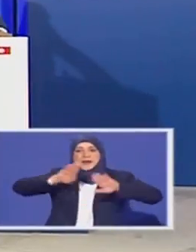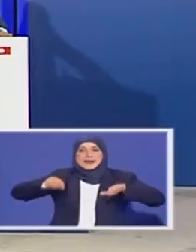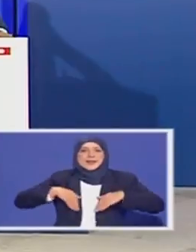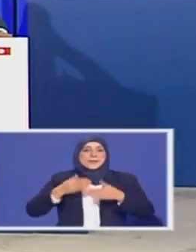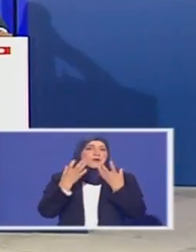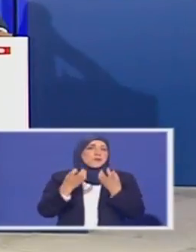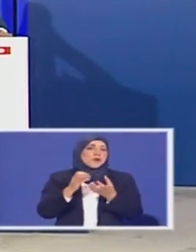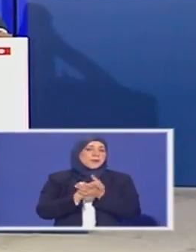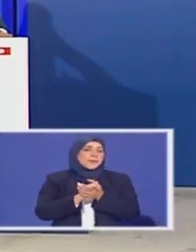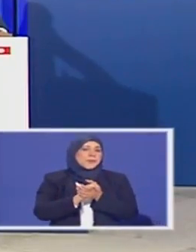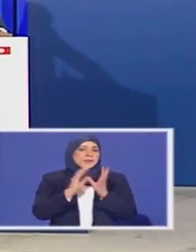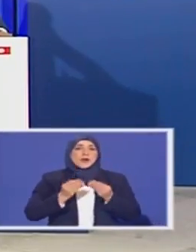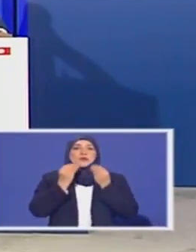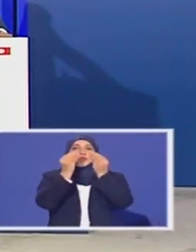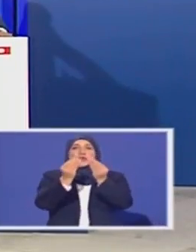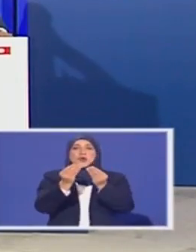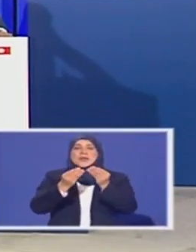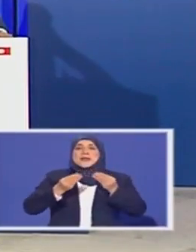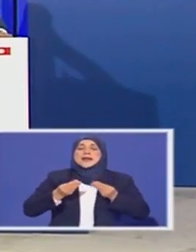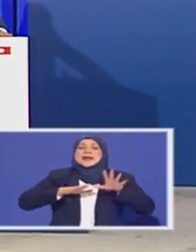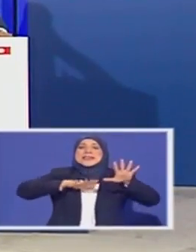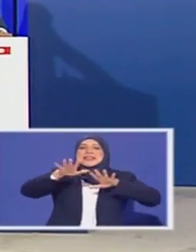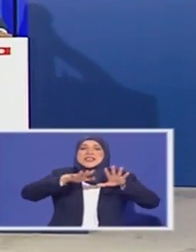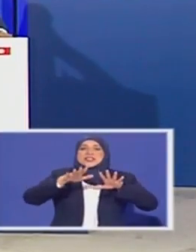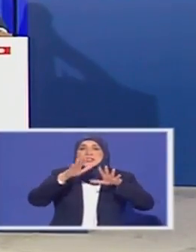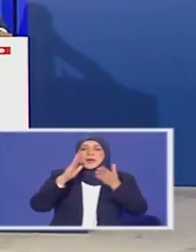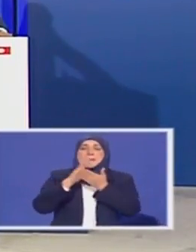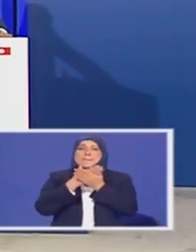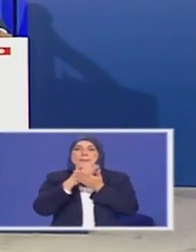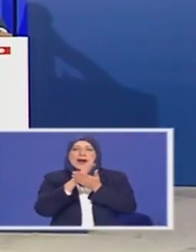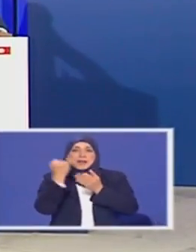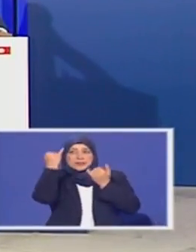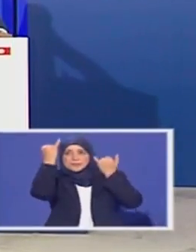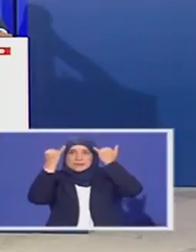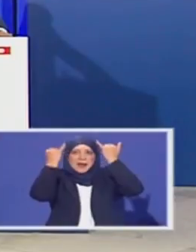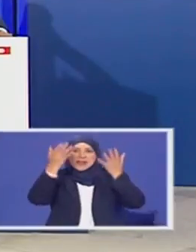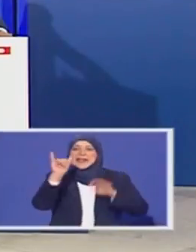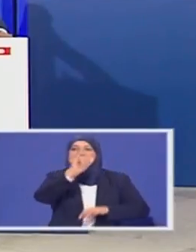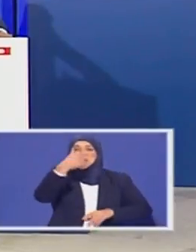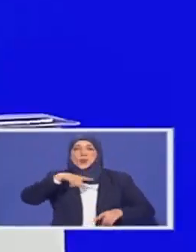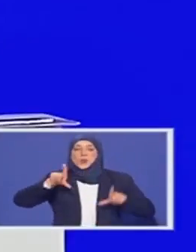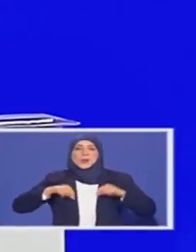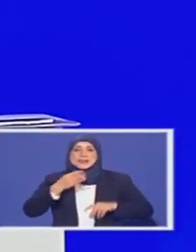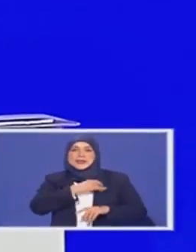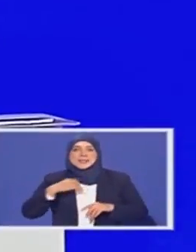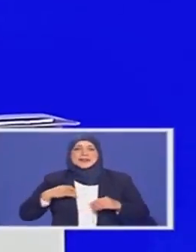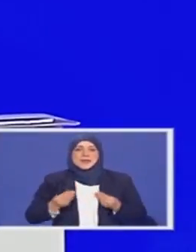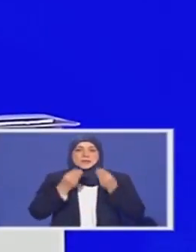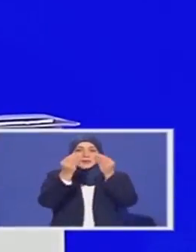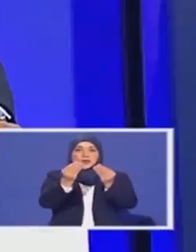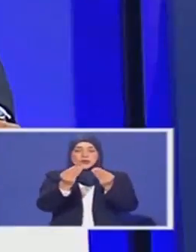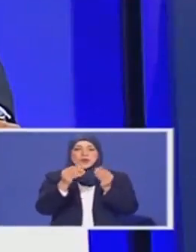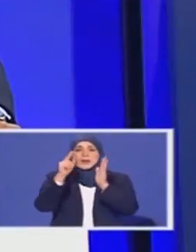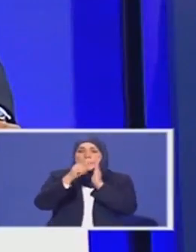ونعملوا باش نعطيو اليوم الاستراتيجية المبنية على تصورات من السيد وزير الصحة اللي باش يقدم لنا